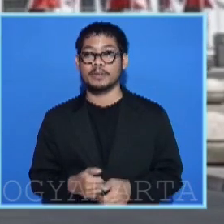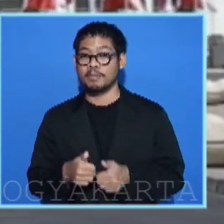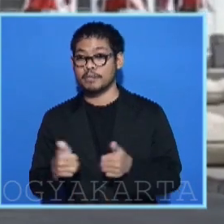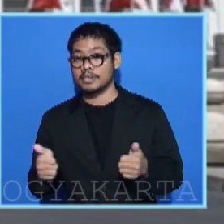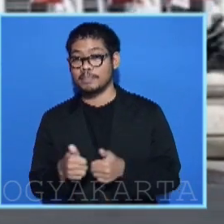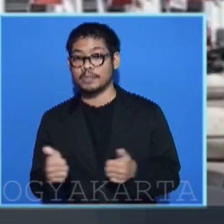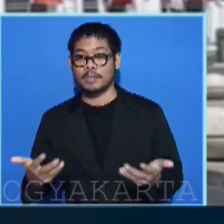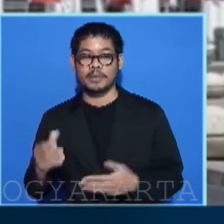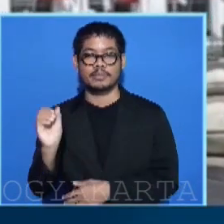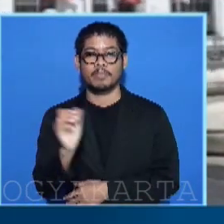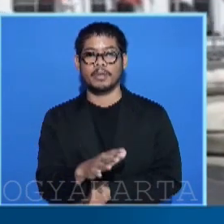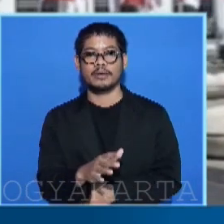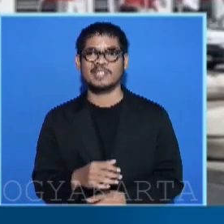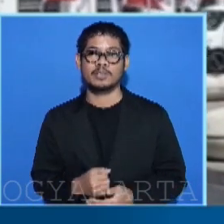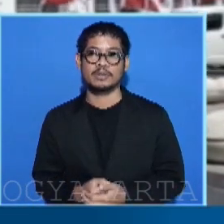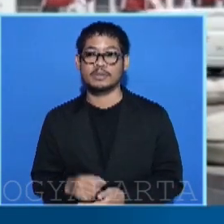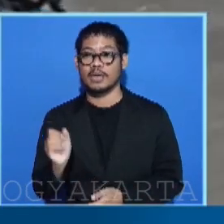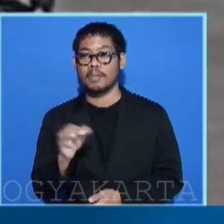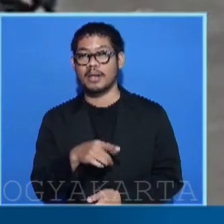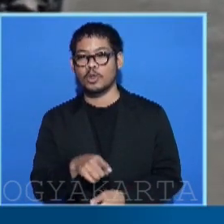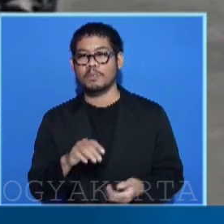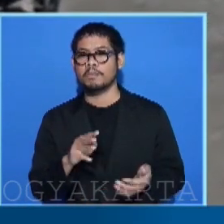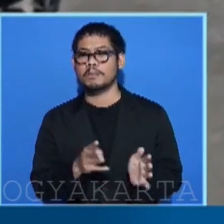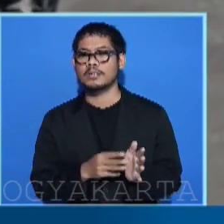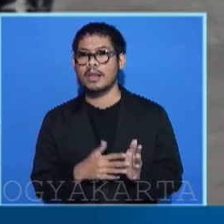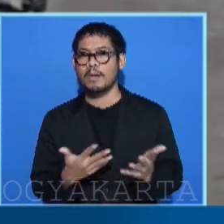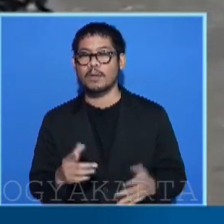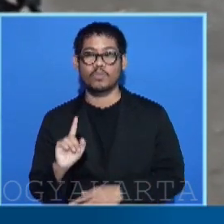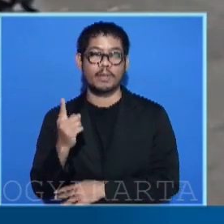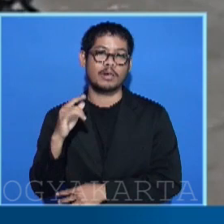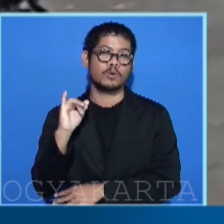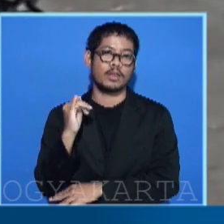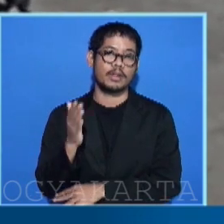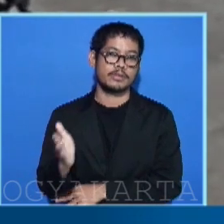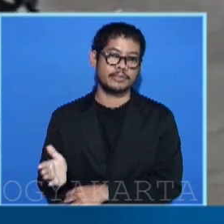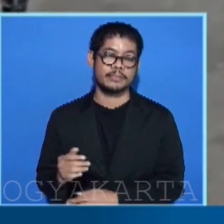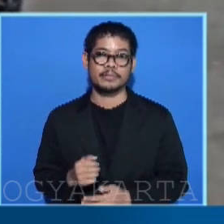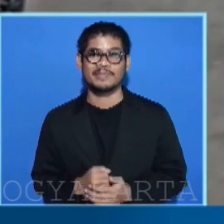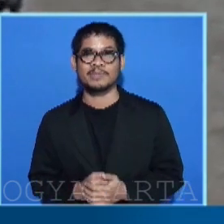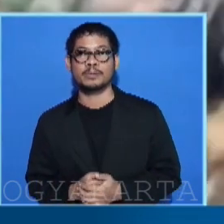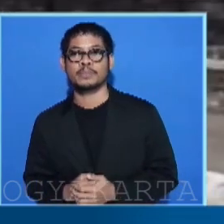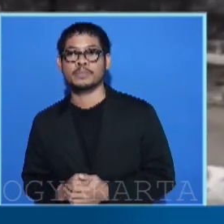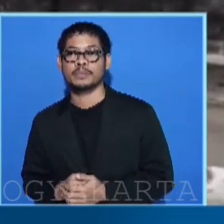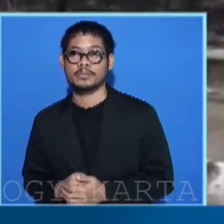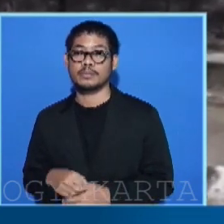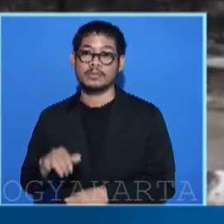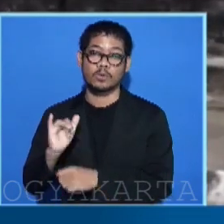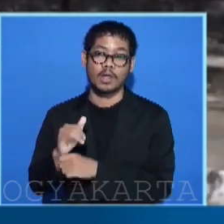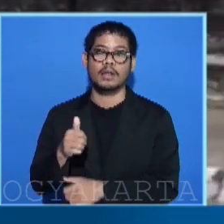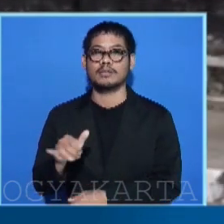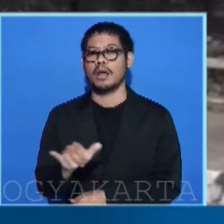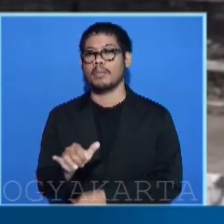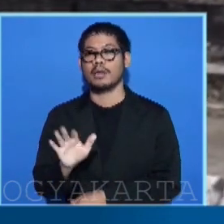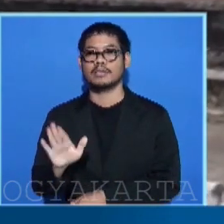sampah menjadi salah satu permasalahan utama di Daerah Istimewa Yogyakarta tak terkecuali kota Yogyakarta